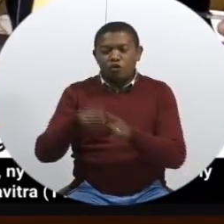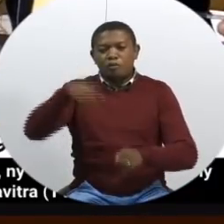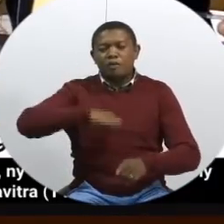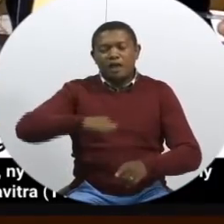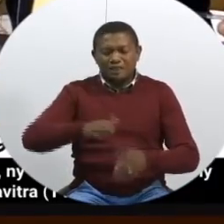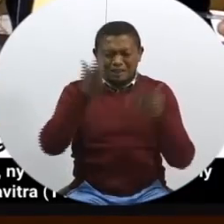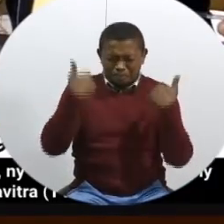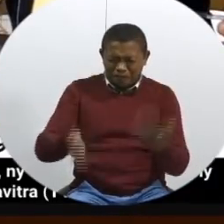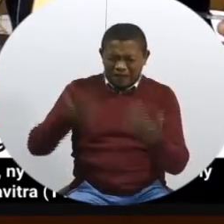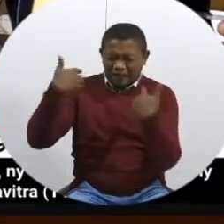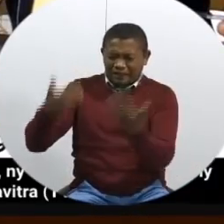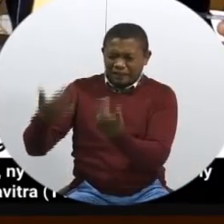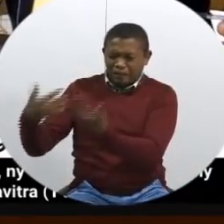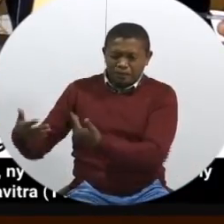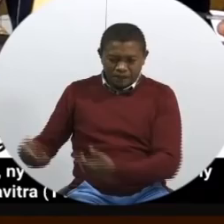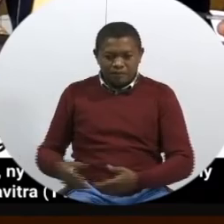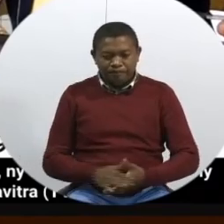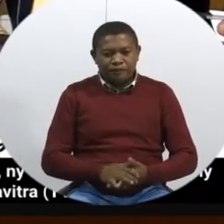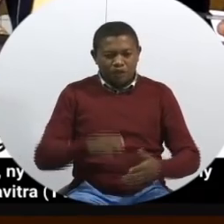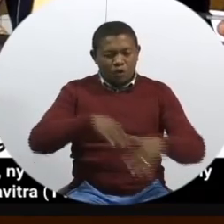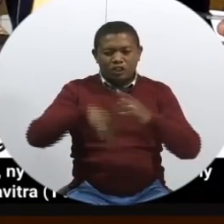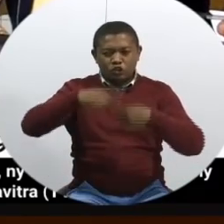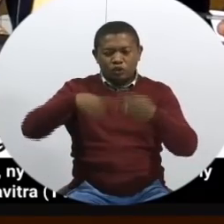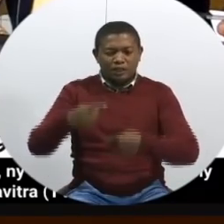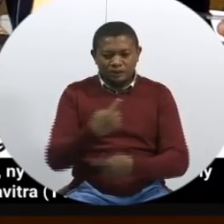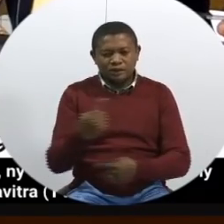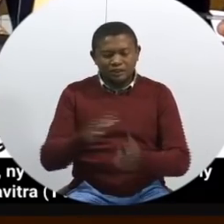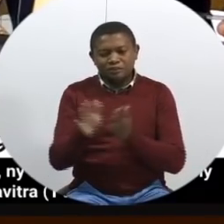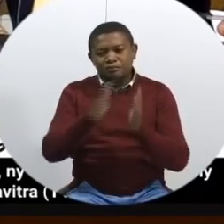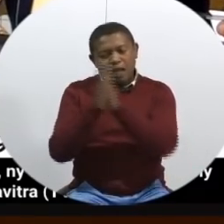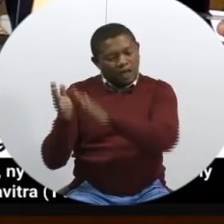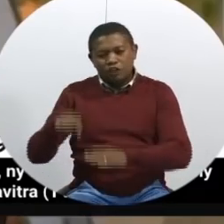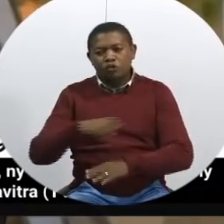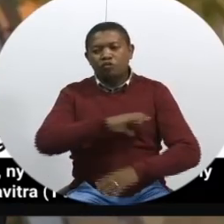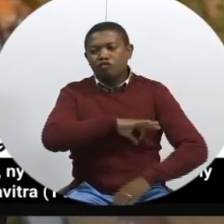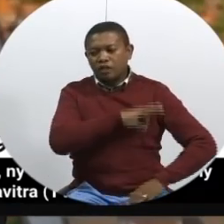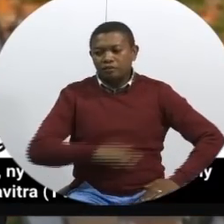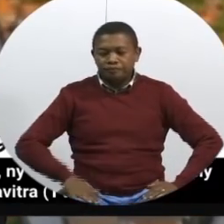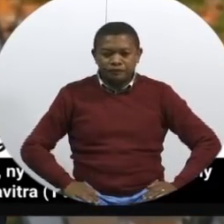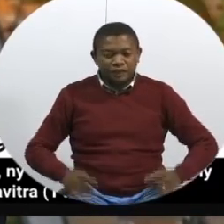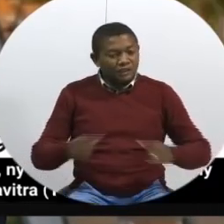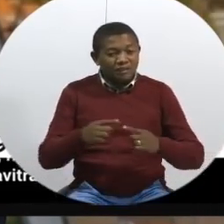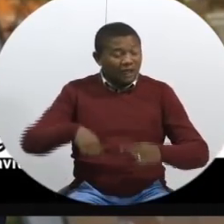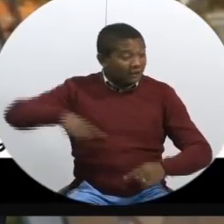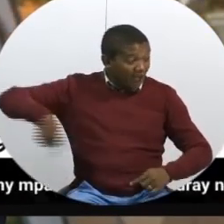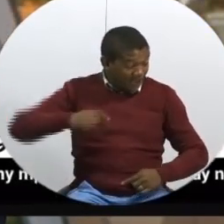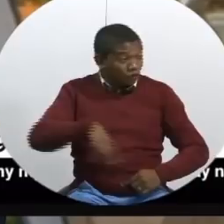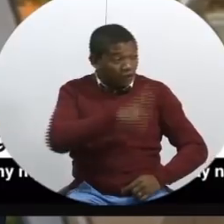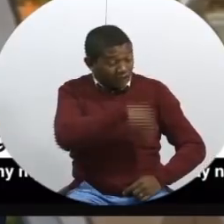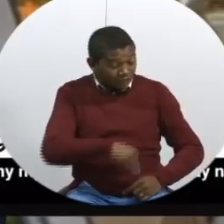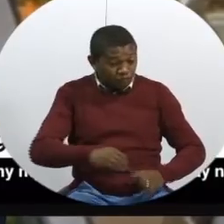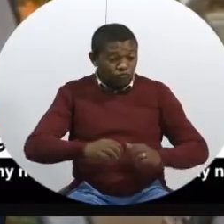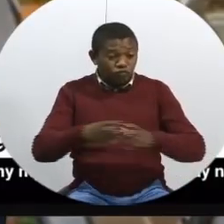mpiasa marobe velomin'ny orinasa zay tsy miankina eto amin'ny firenena. Noho izany zany dia rehefa mivory ny araka tamin'ny